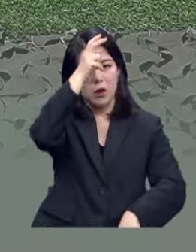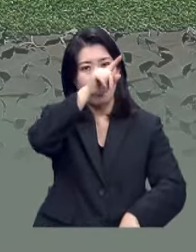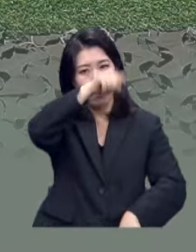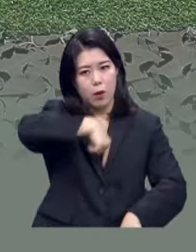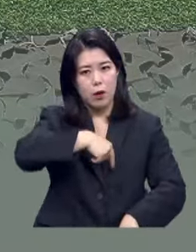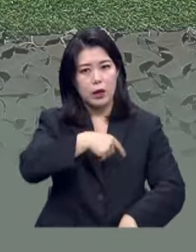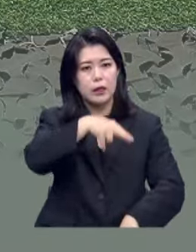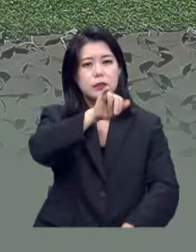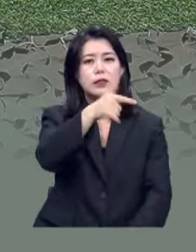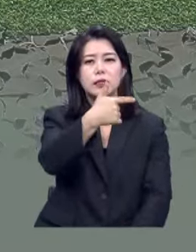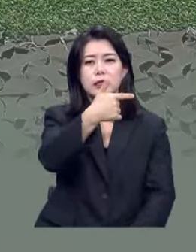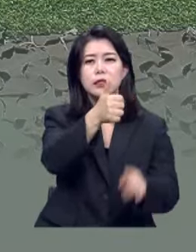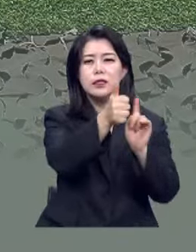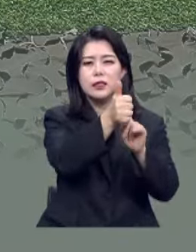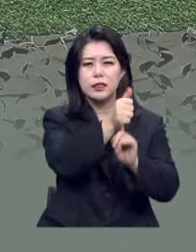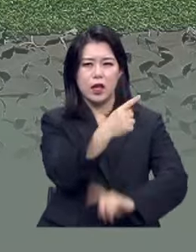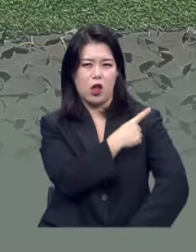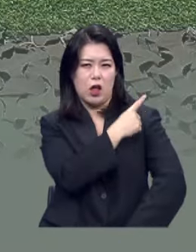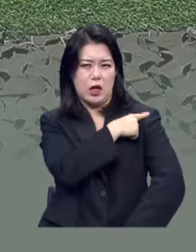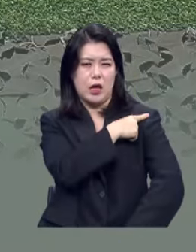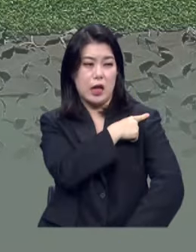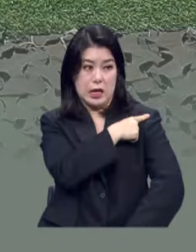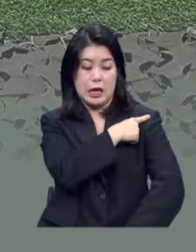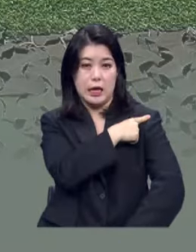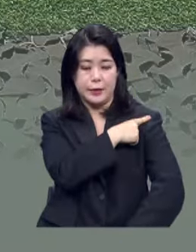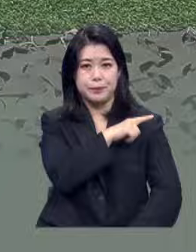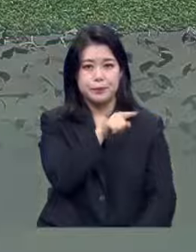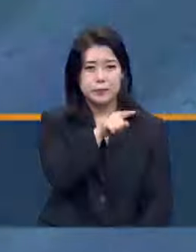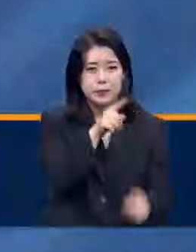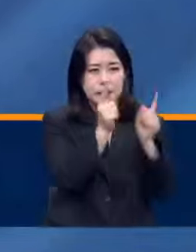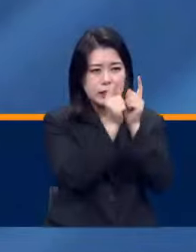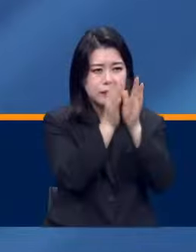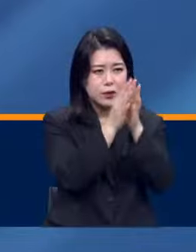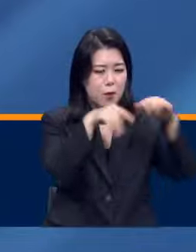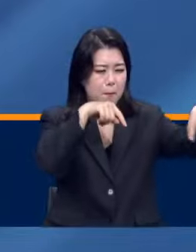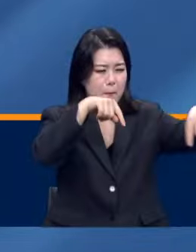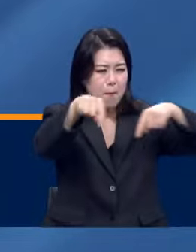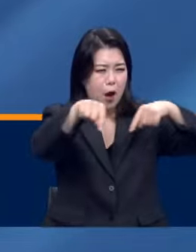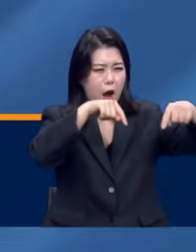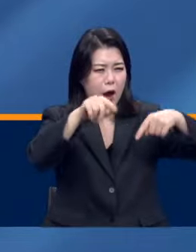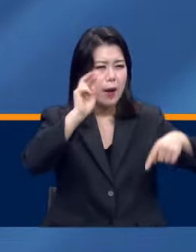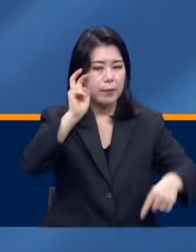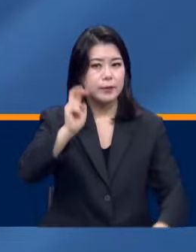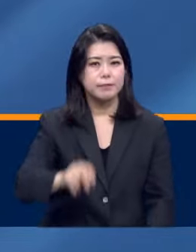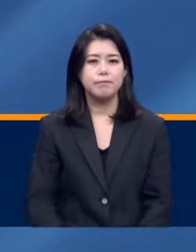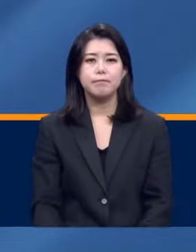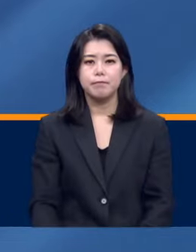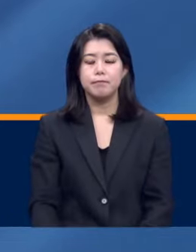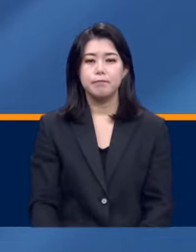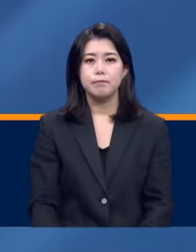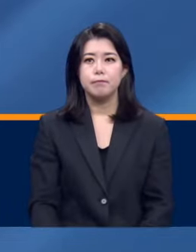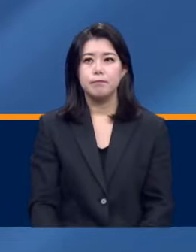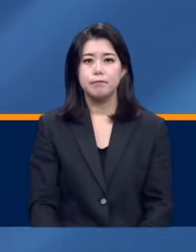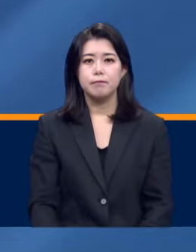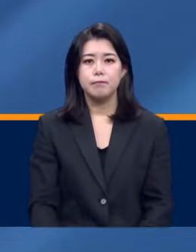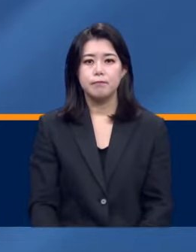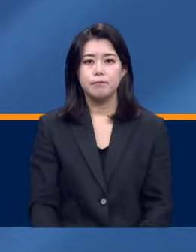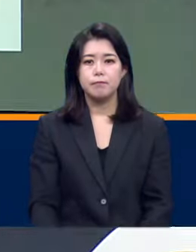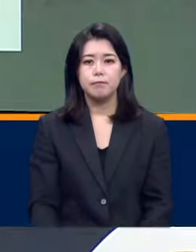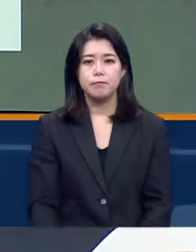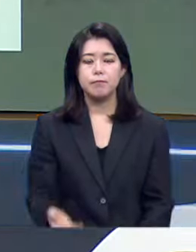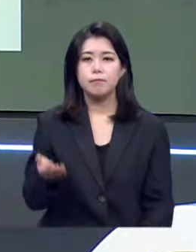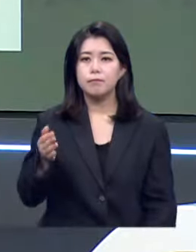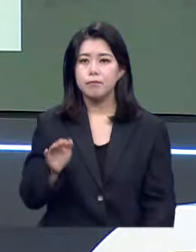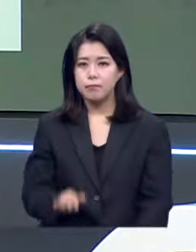아마 신금 철이 원스타가 남아 가지고 북한군을 지휘할 가능성이 높은 것으로 현재 좀 판단 됩니다네 근데 지금